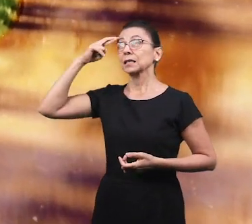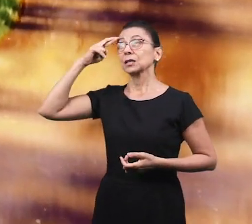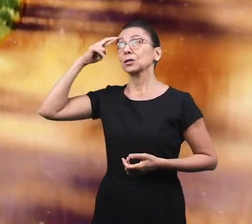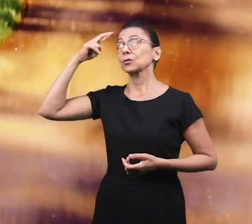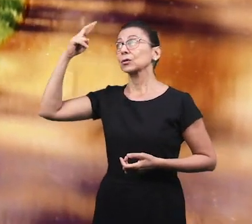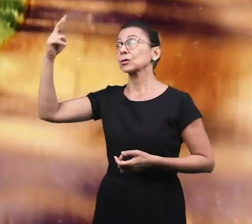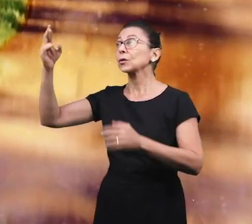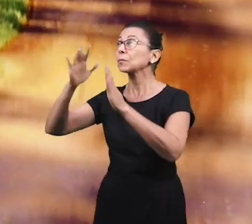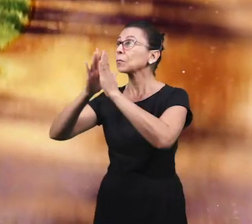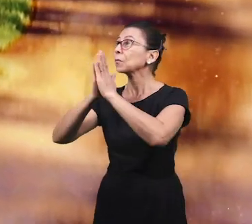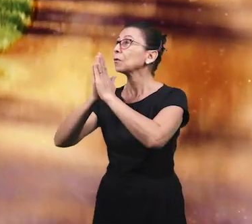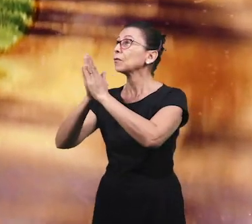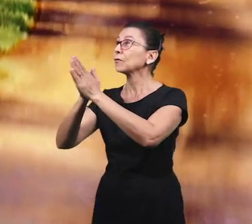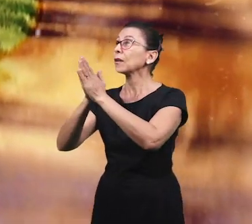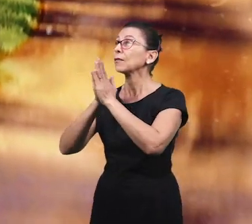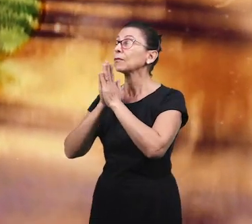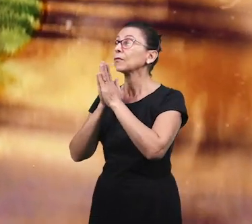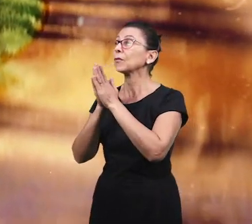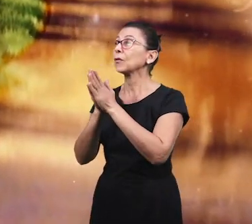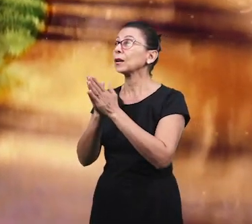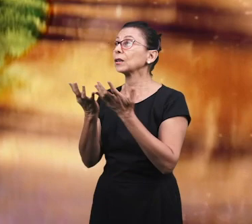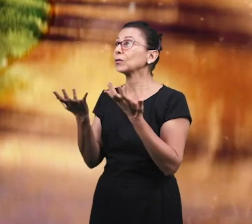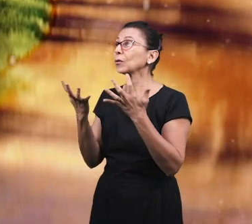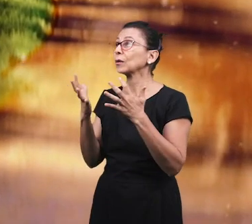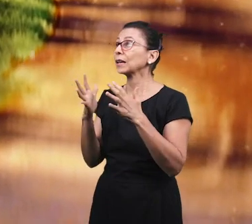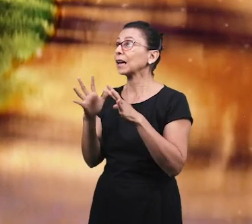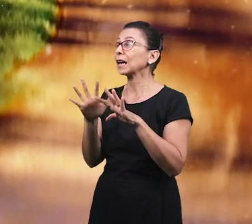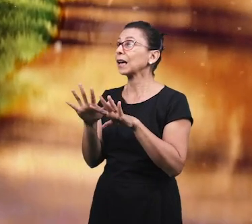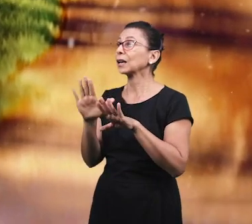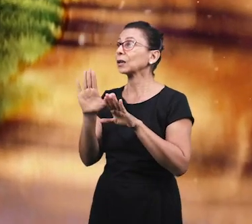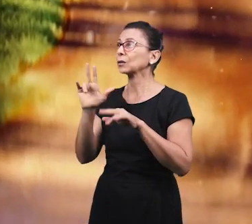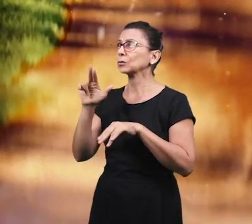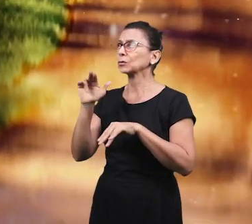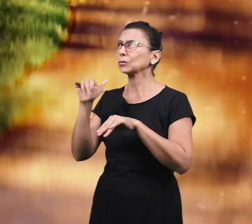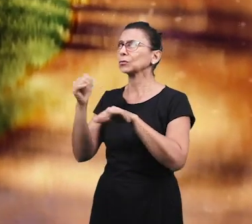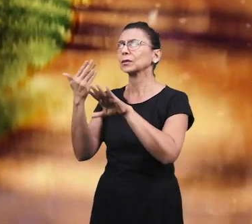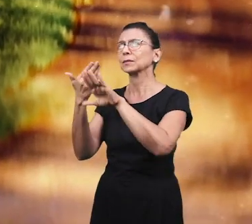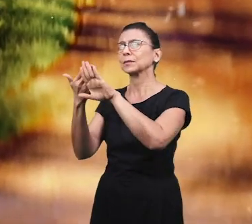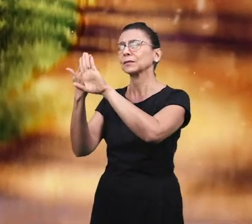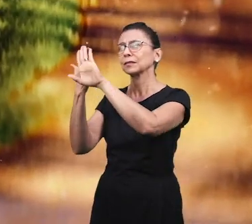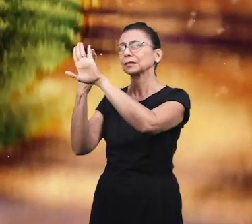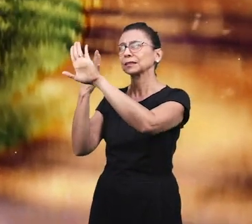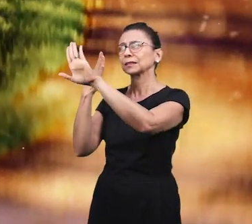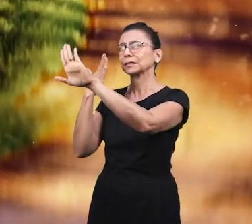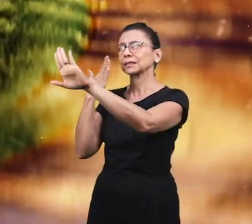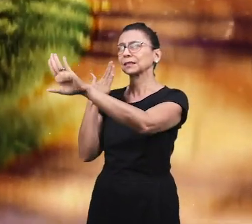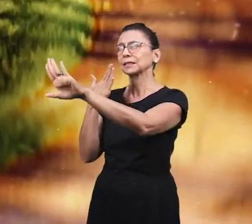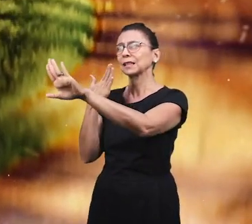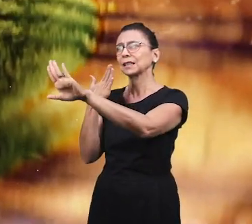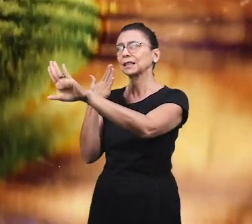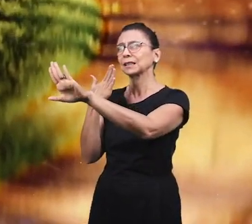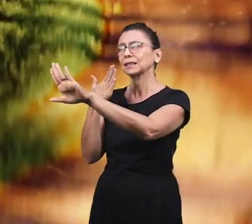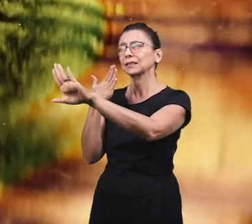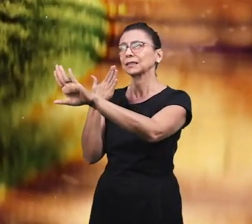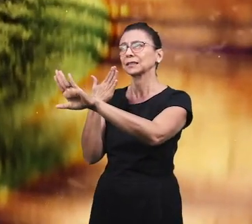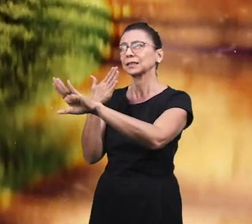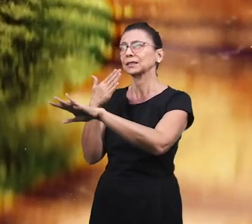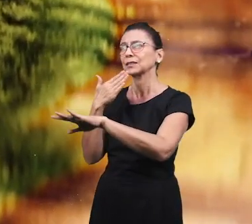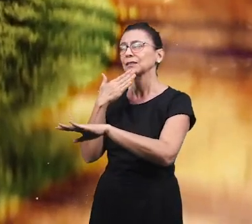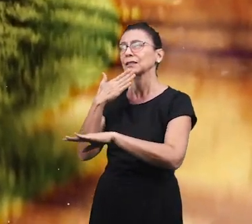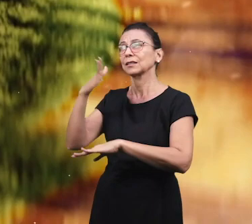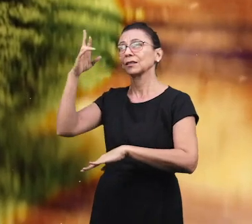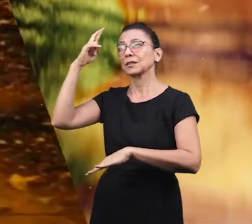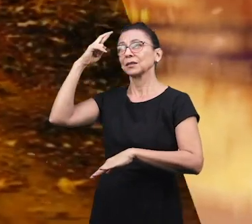Não me deixes caminhar sem ter tua